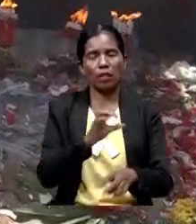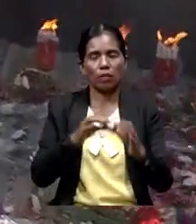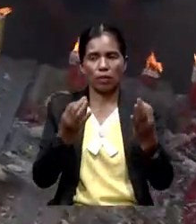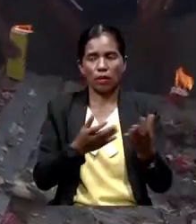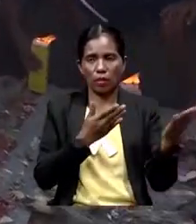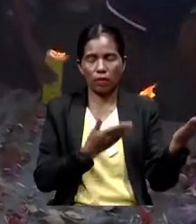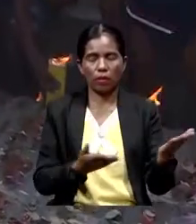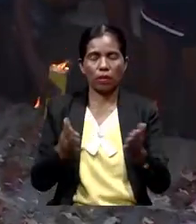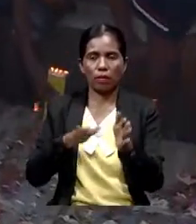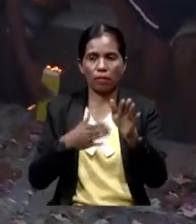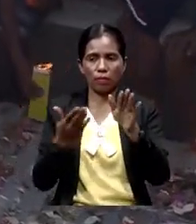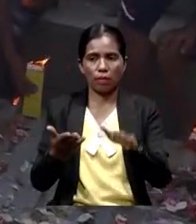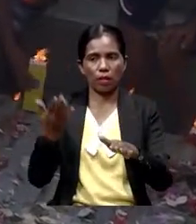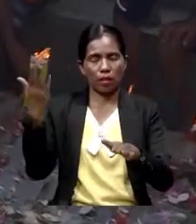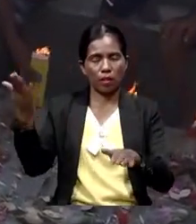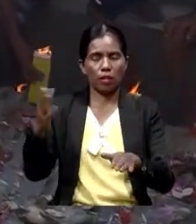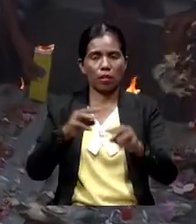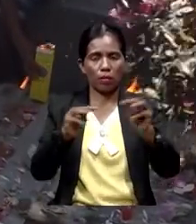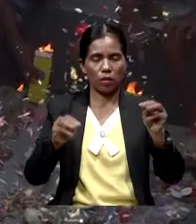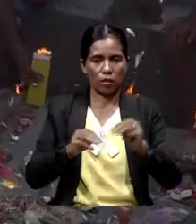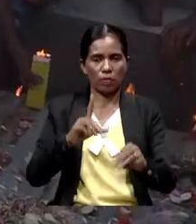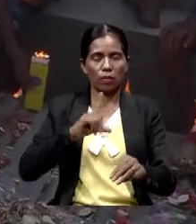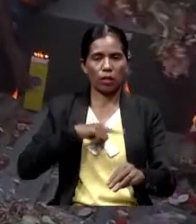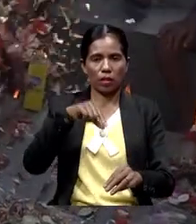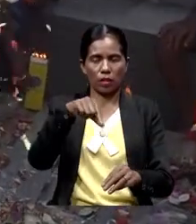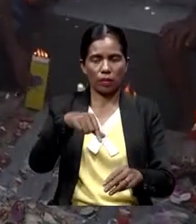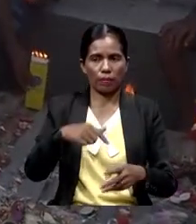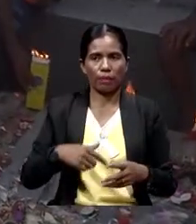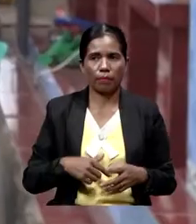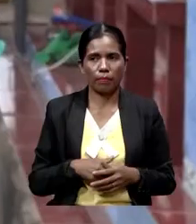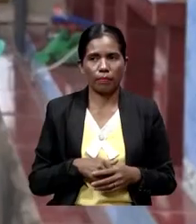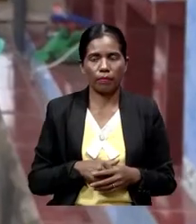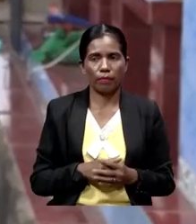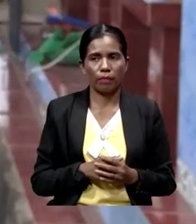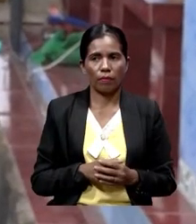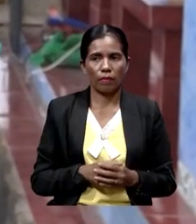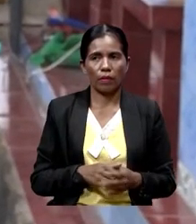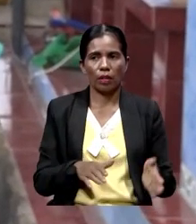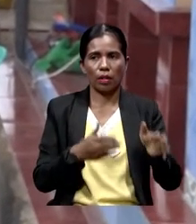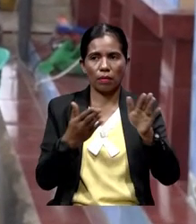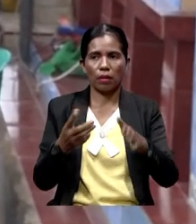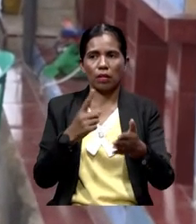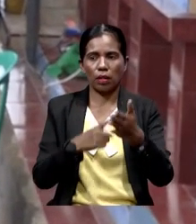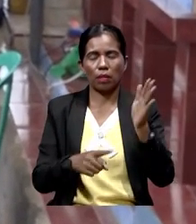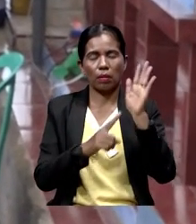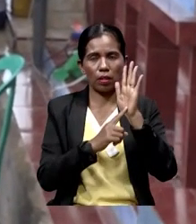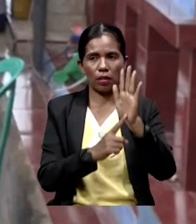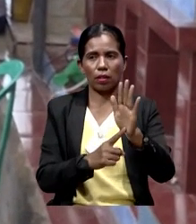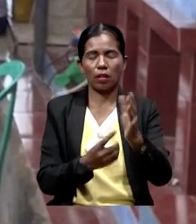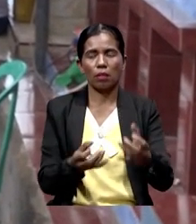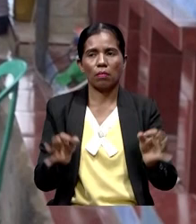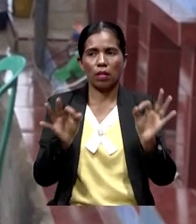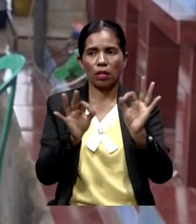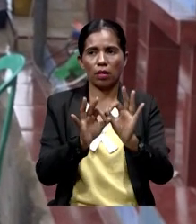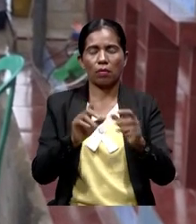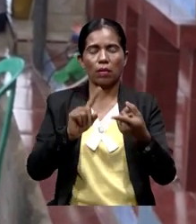lelinya nyamate isin iha Aipelo munisipi Liksa. Mana lelinya Alves di nyamate, wahiri ni atumate, saida mak miha tonen, importante liliu